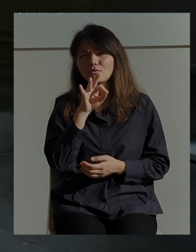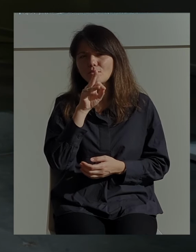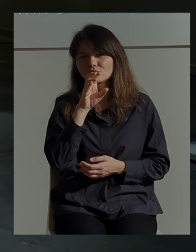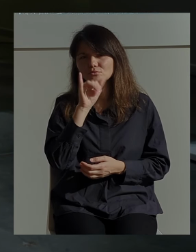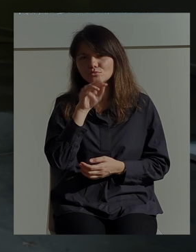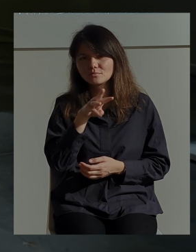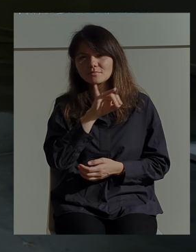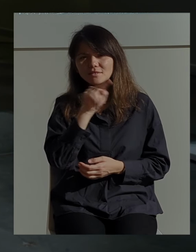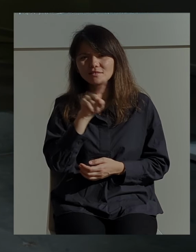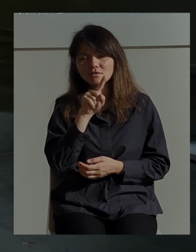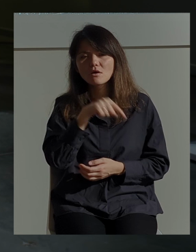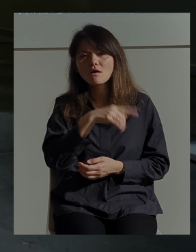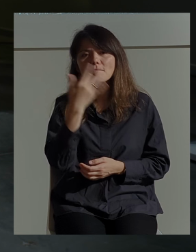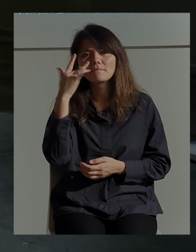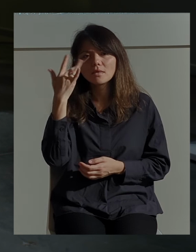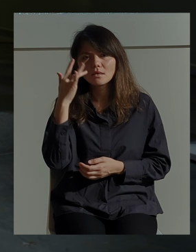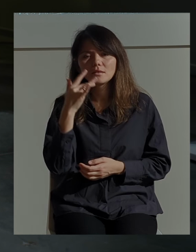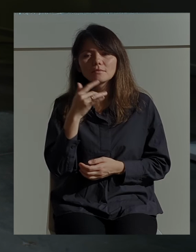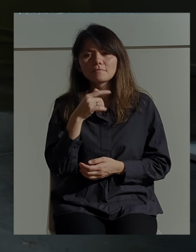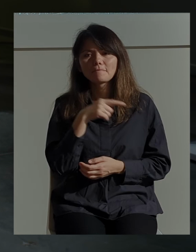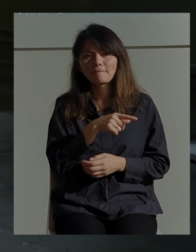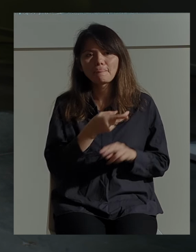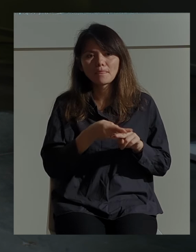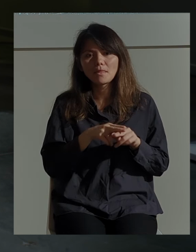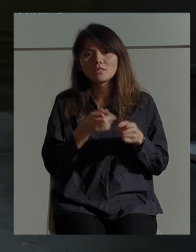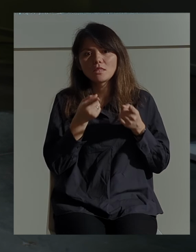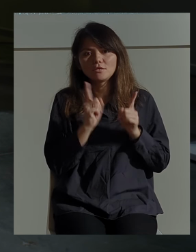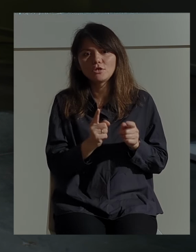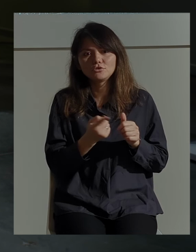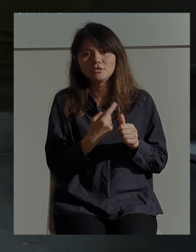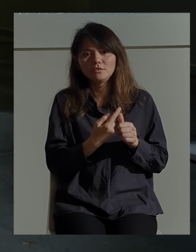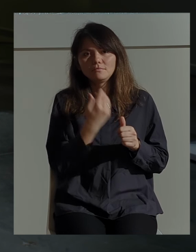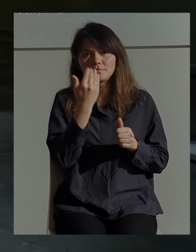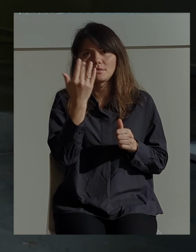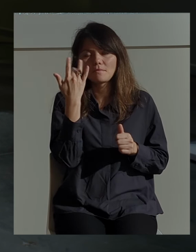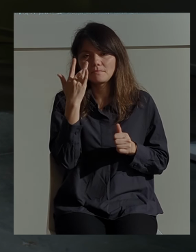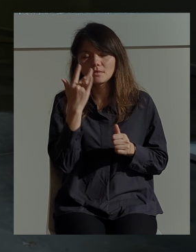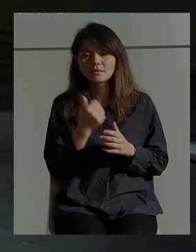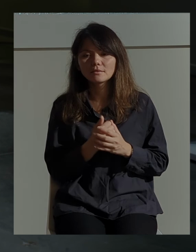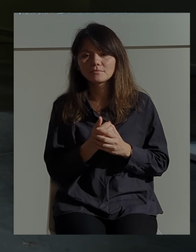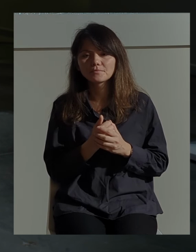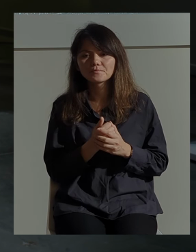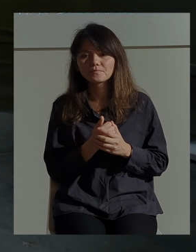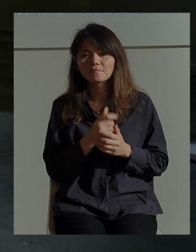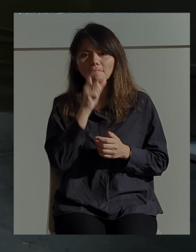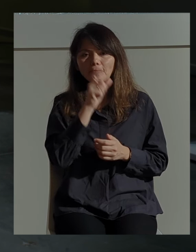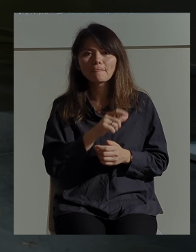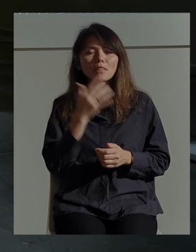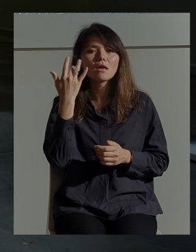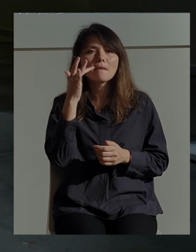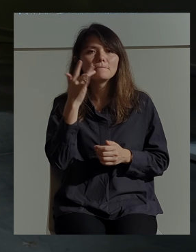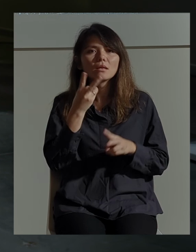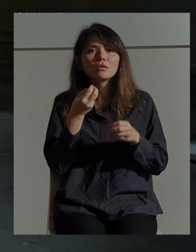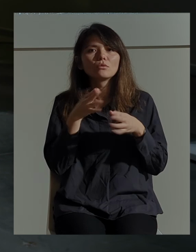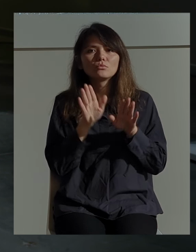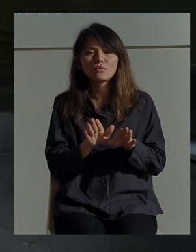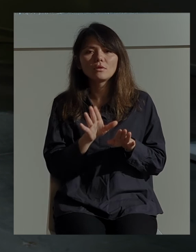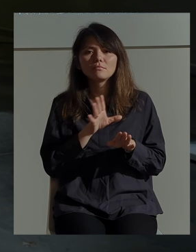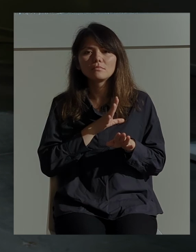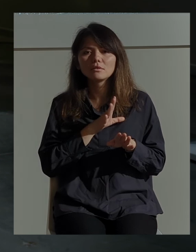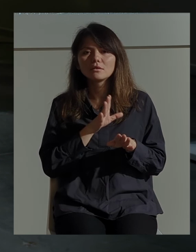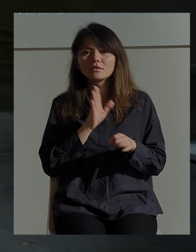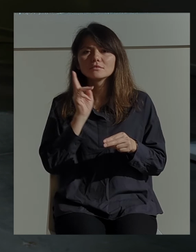из Америки который уже вот пря настоящее имя в Америке получает Жаль что Америка не только не была закончена Как в общем